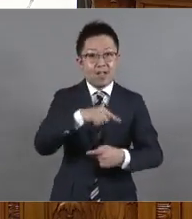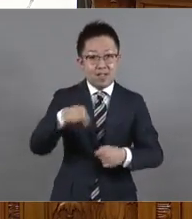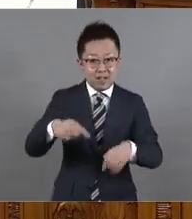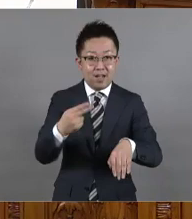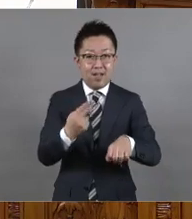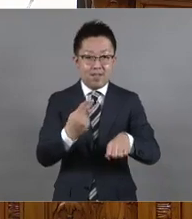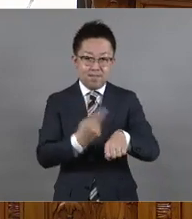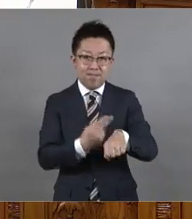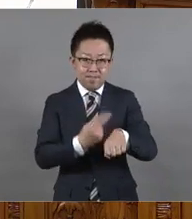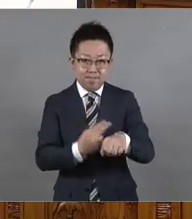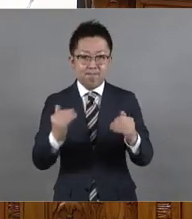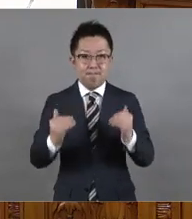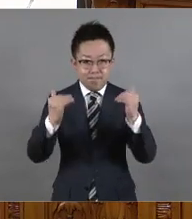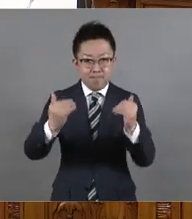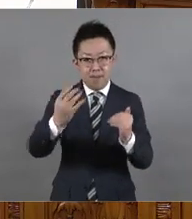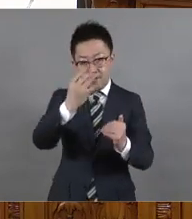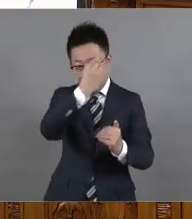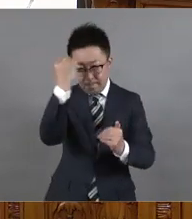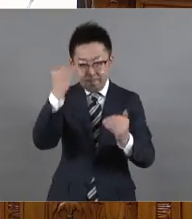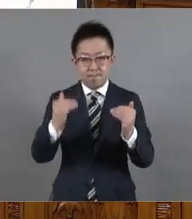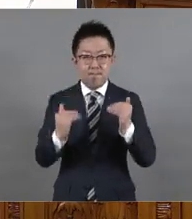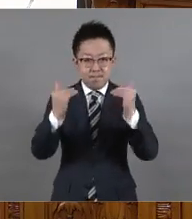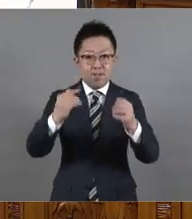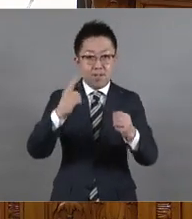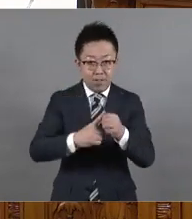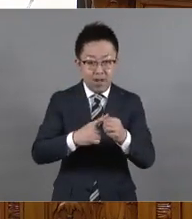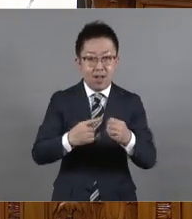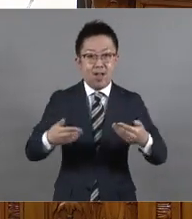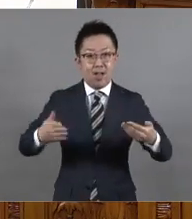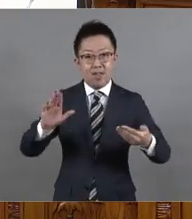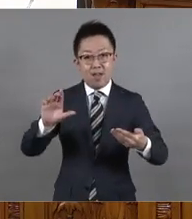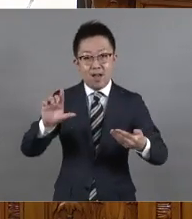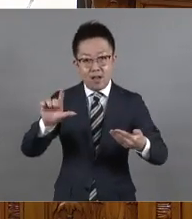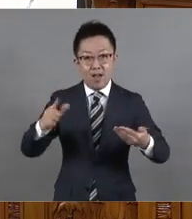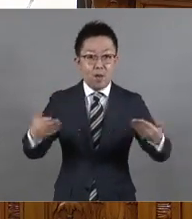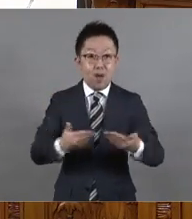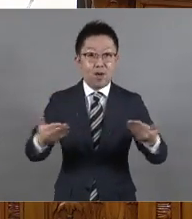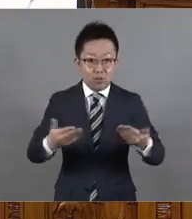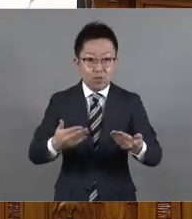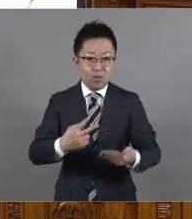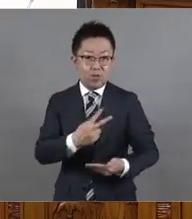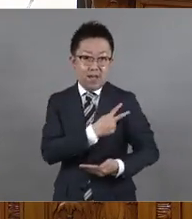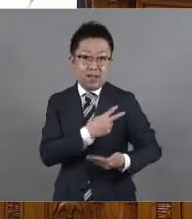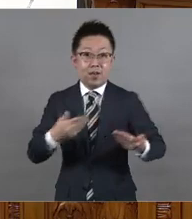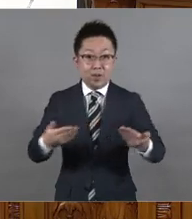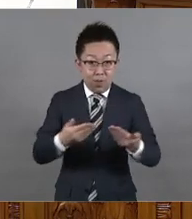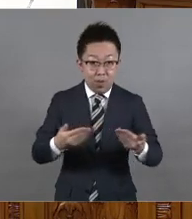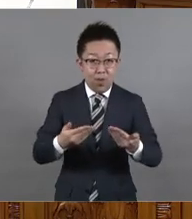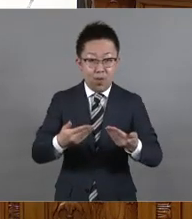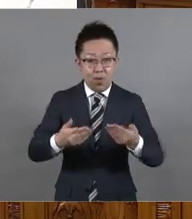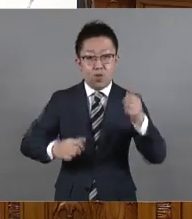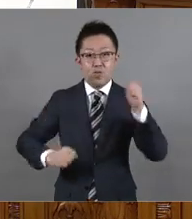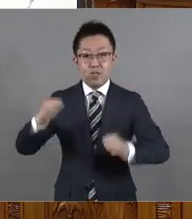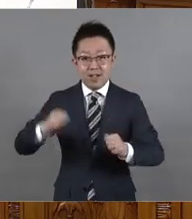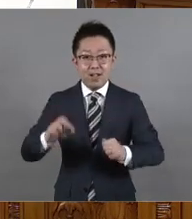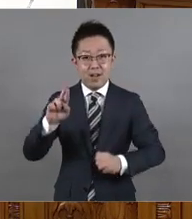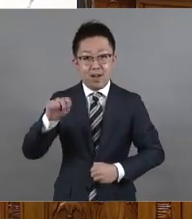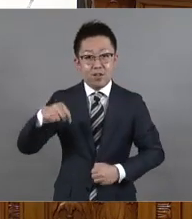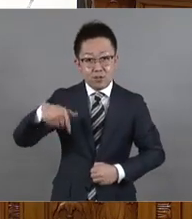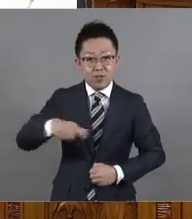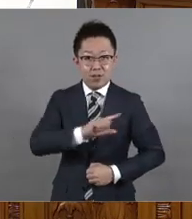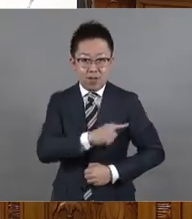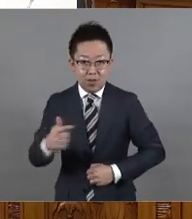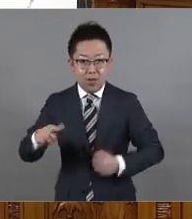やリカレント教育の強化テレワークや副業建業フリーランス等の多様な働き方の環境整備を進め